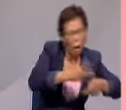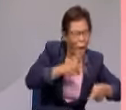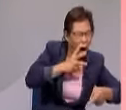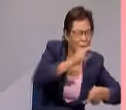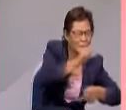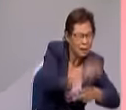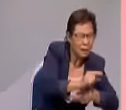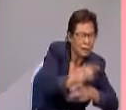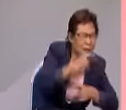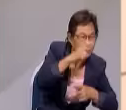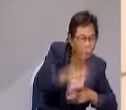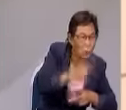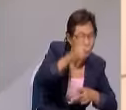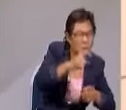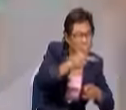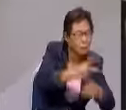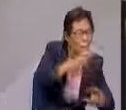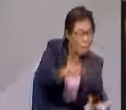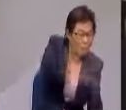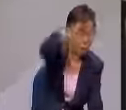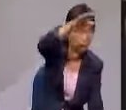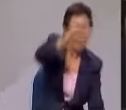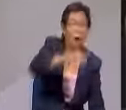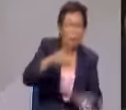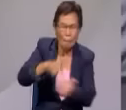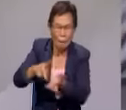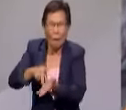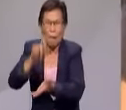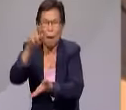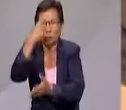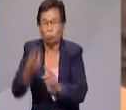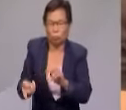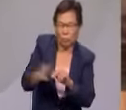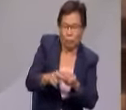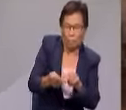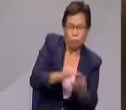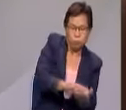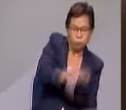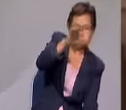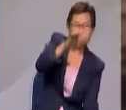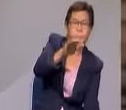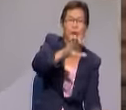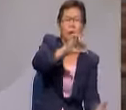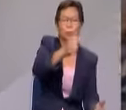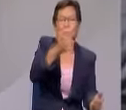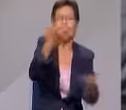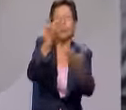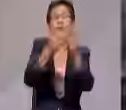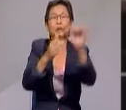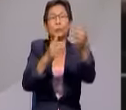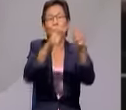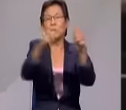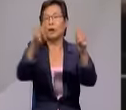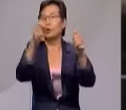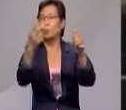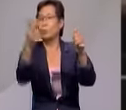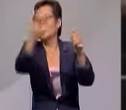air yang rendah. Sehubungan itu, perbelanjaan besar diperlukan untuk menambah simpanan air sebanyak 10 hingga